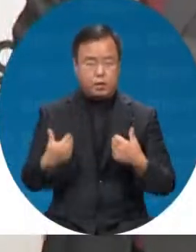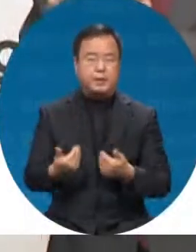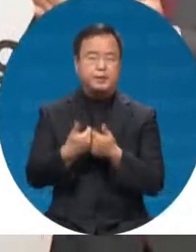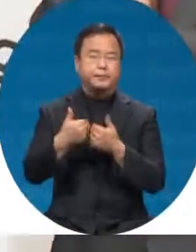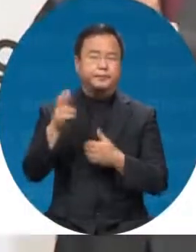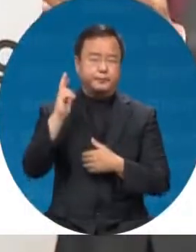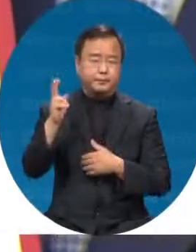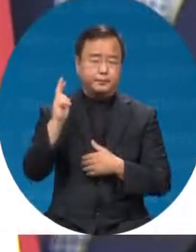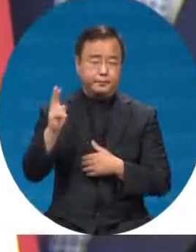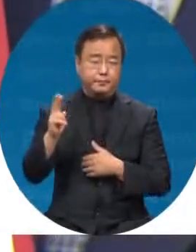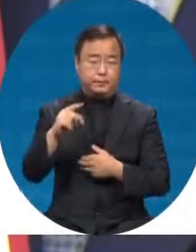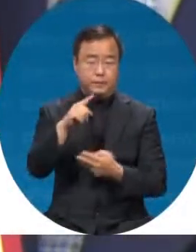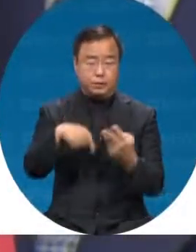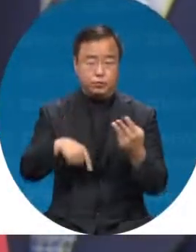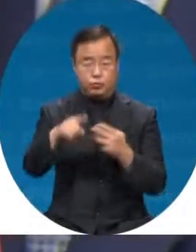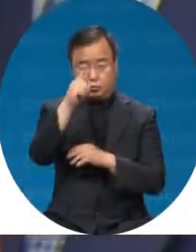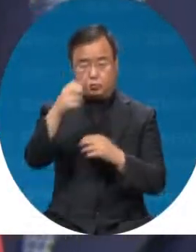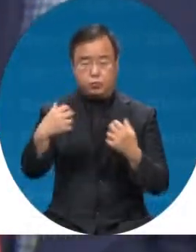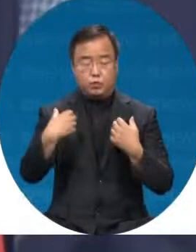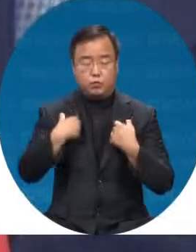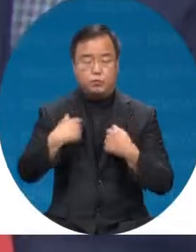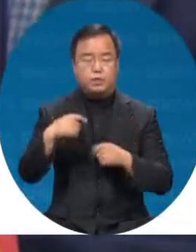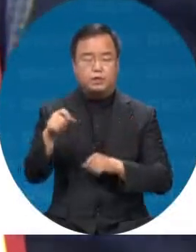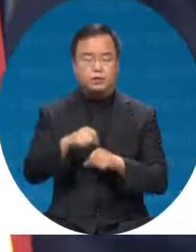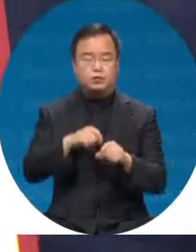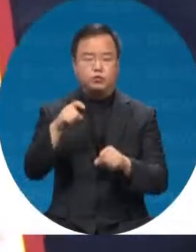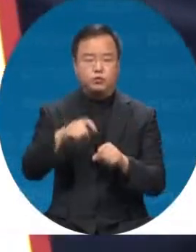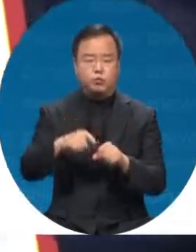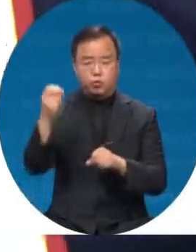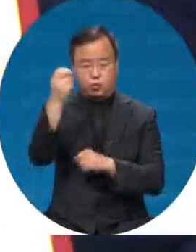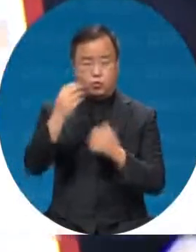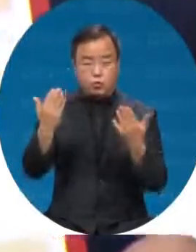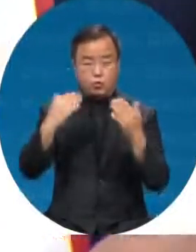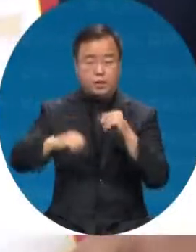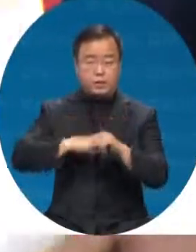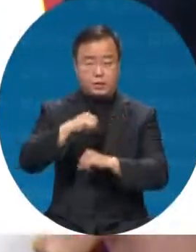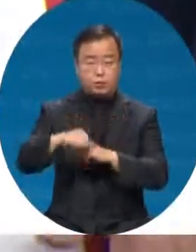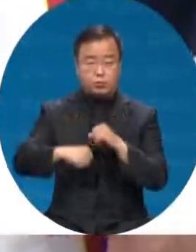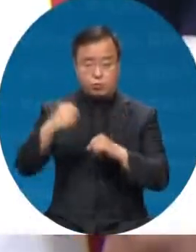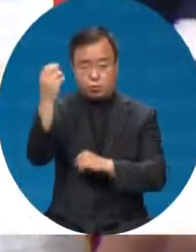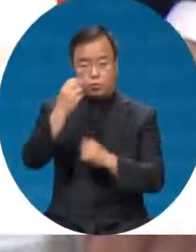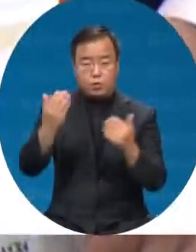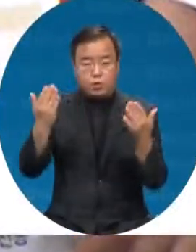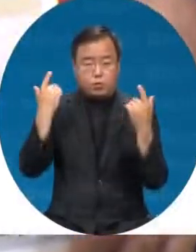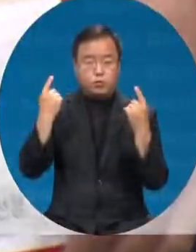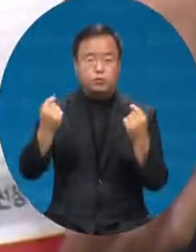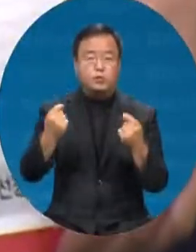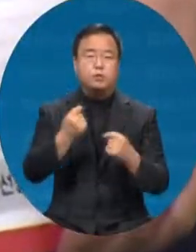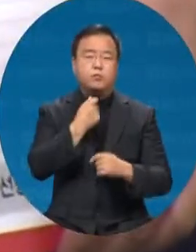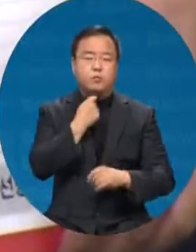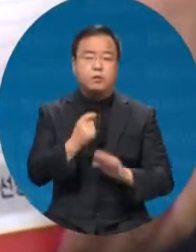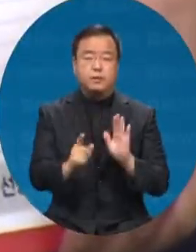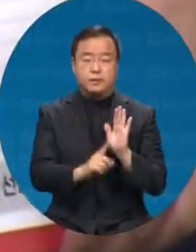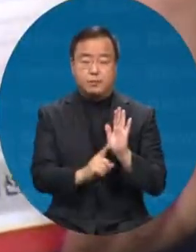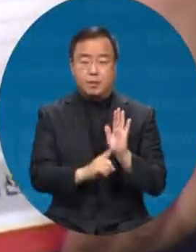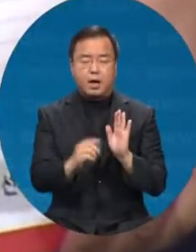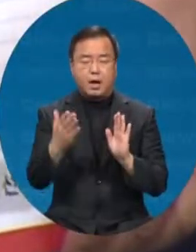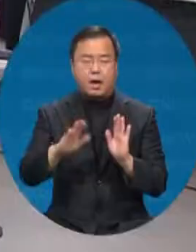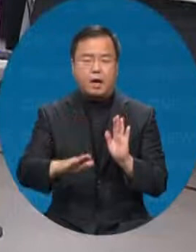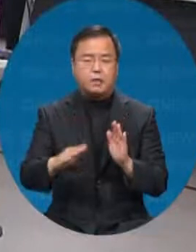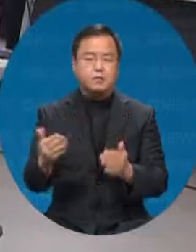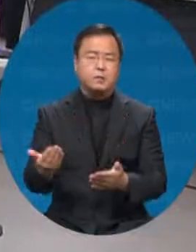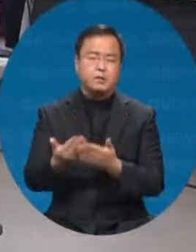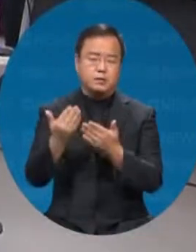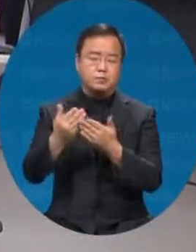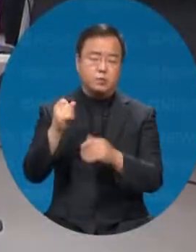국정과제를 통해 자사고 와 특목고를 유지하겠다는 방침을 시사했습니다 하지만 조 현 교육감을 비롯한 진보